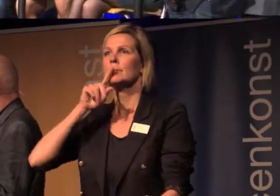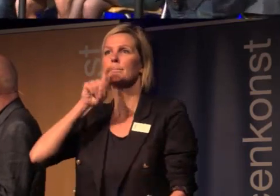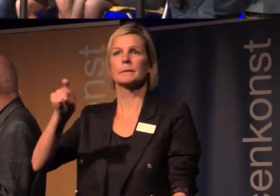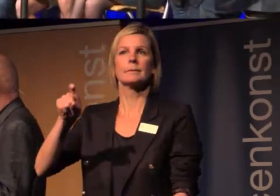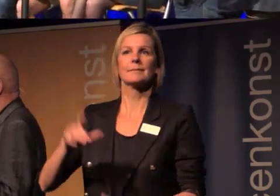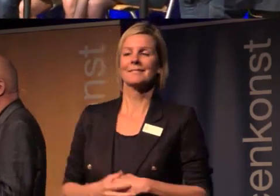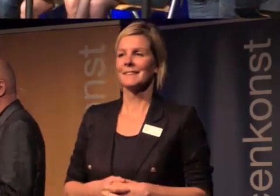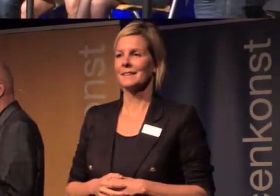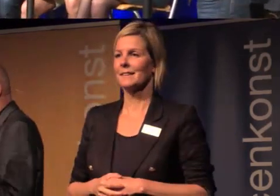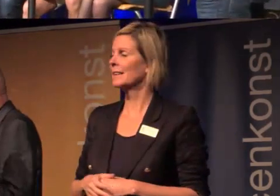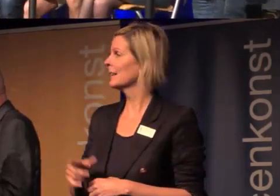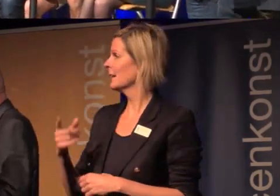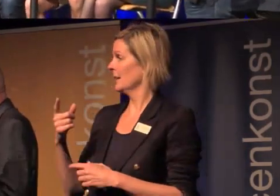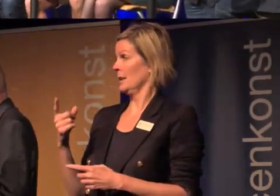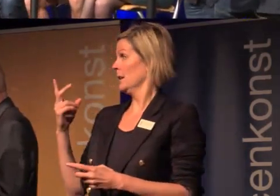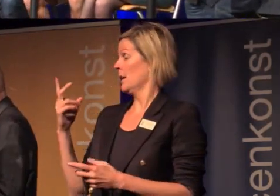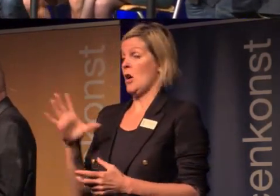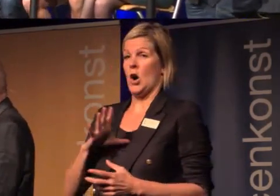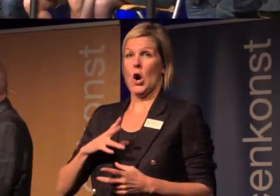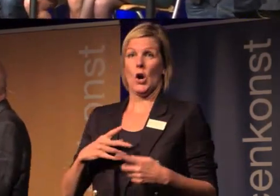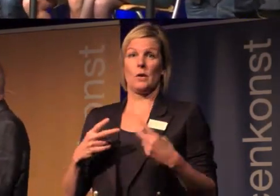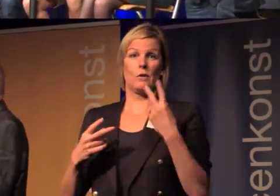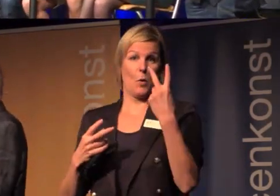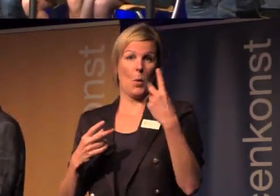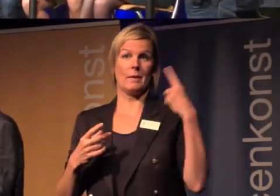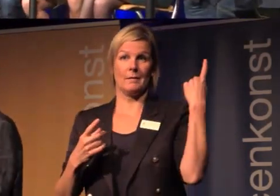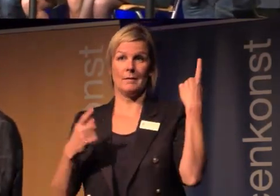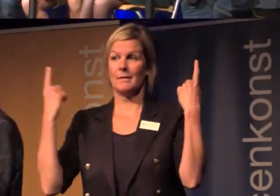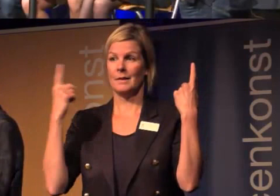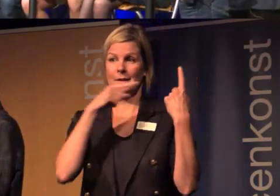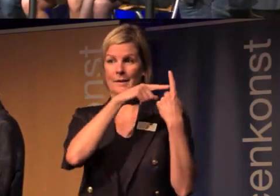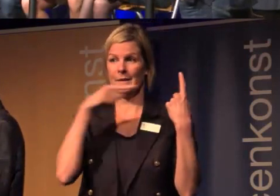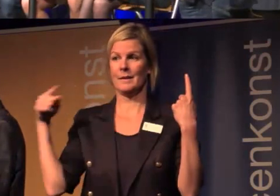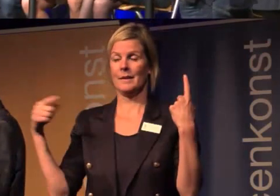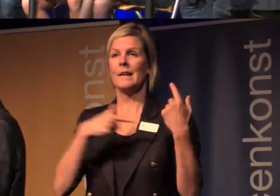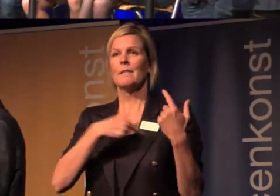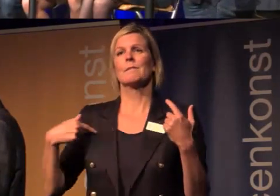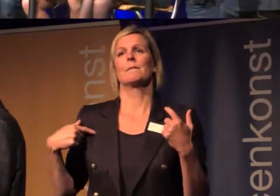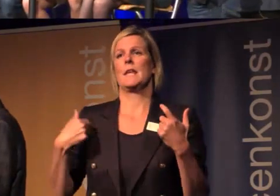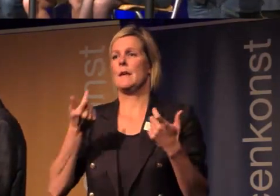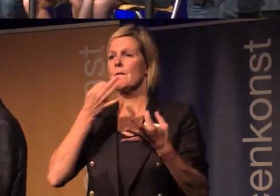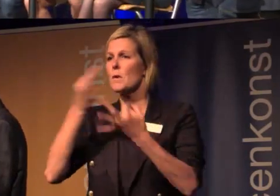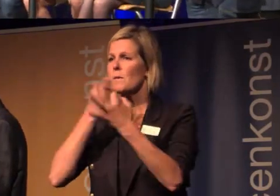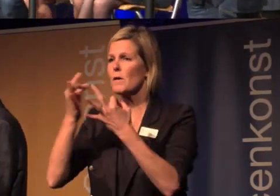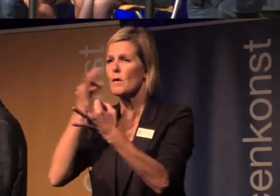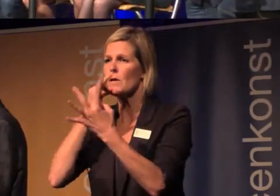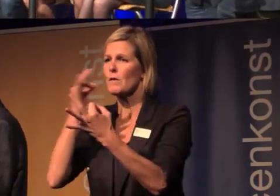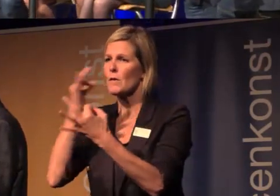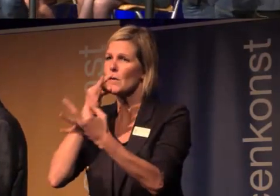er har ni två skyltar var. Vi kommer att ställa ett helt frågebatteri för att bidra till den